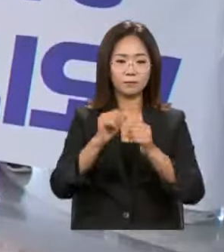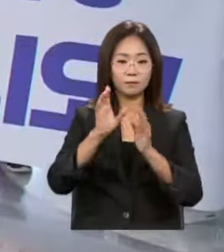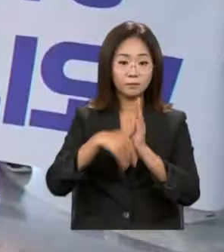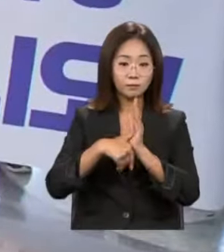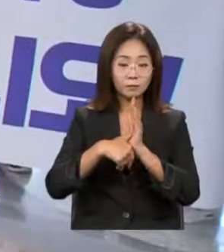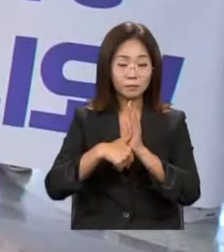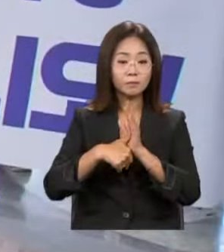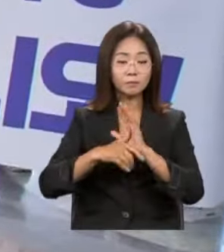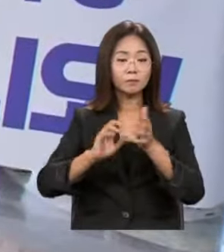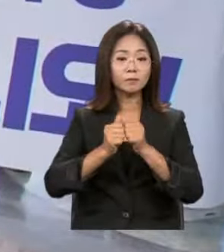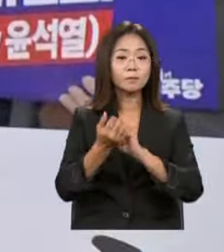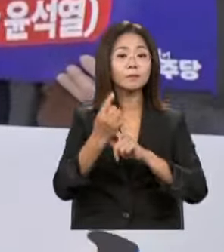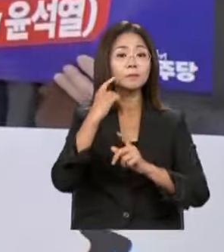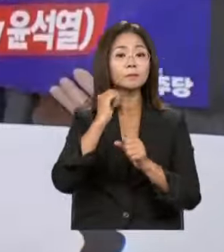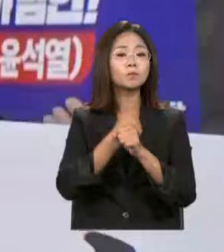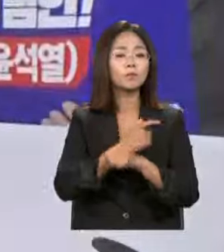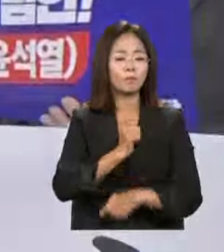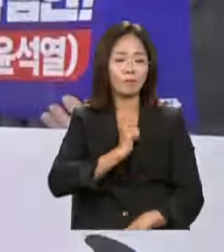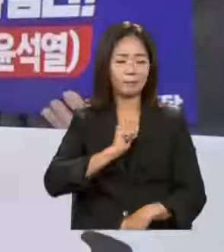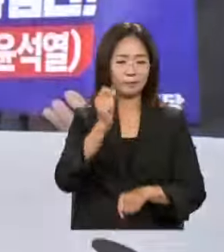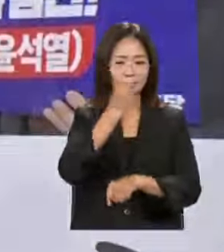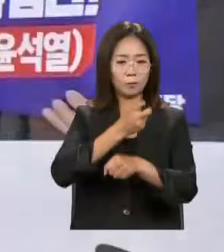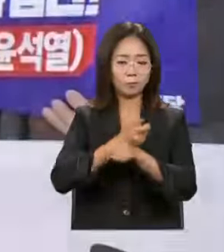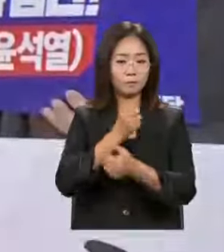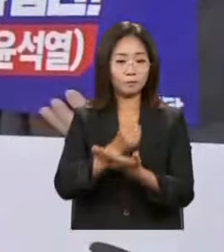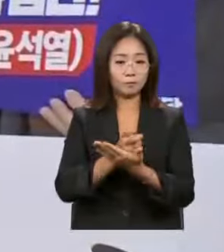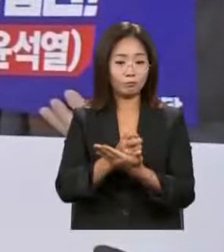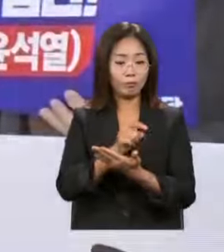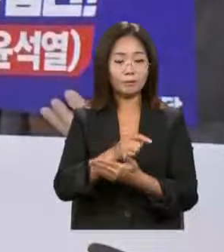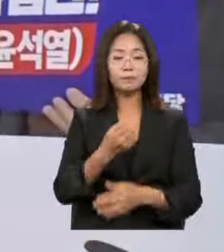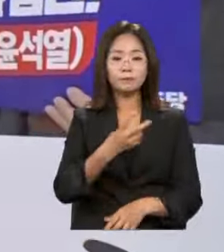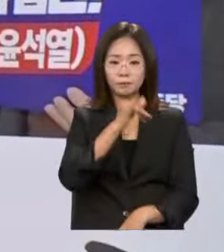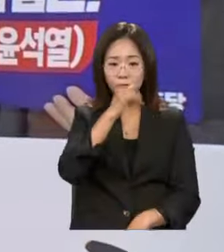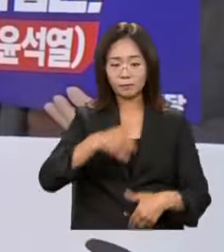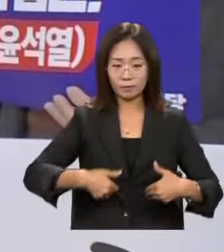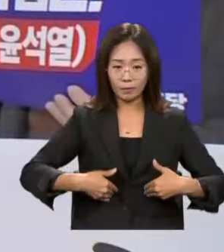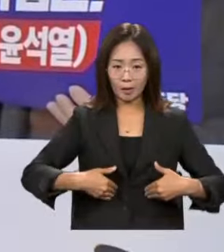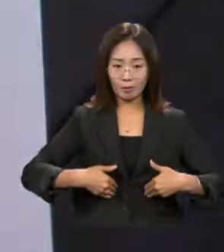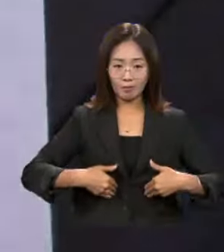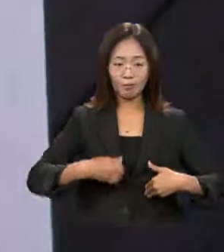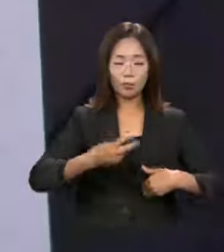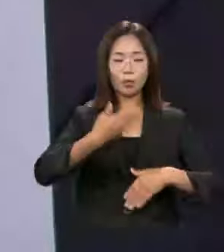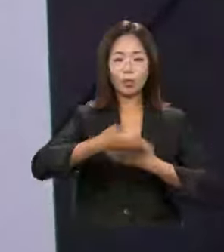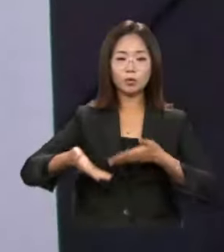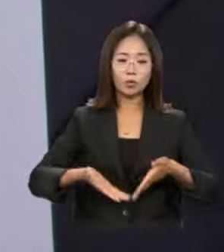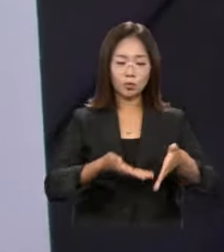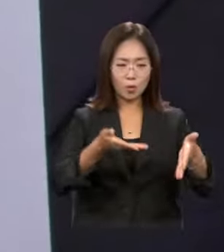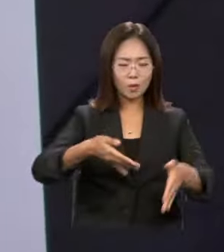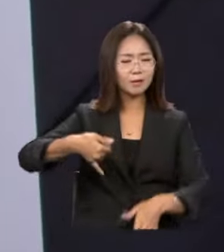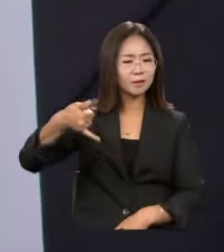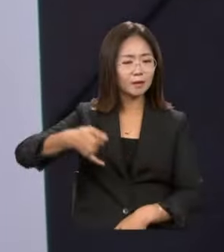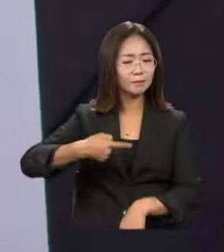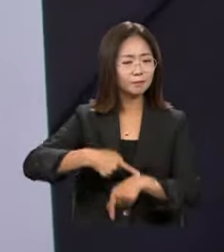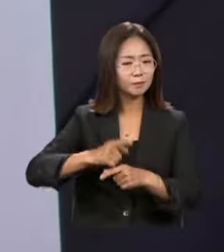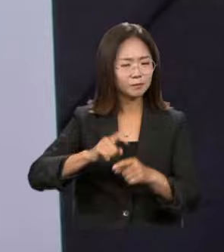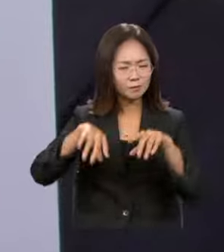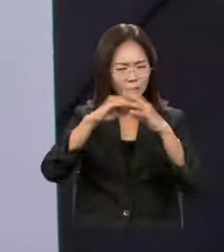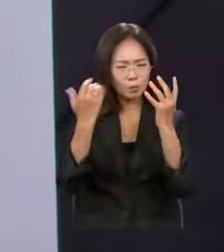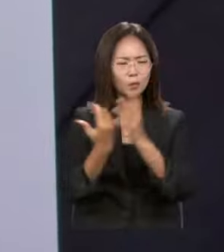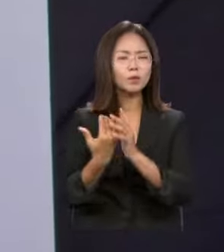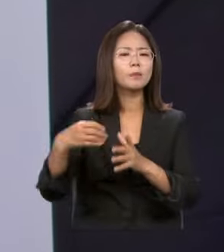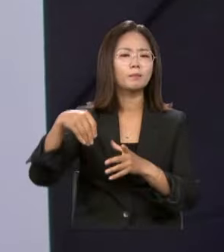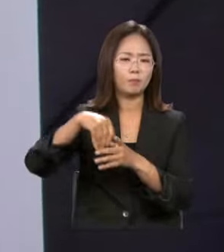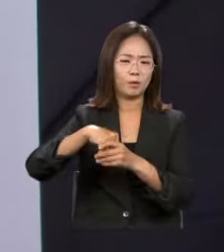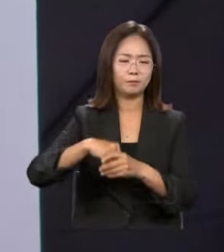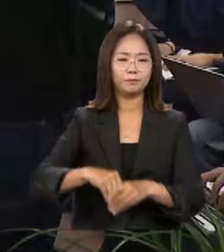도이치 모터스 주가 조약 의욕 특검법을 재발이 하는 것은 물론 양평 고속도로 명품백 의욕까지 포함시킬 수